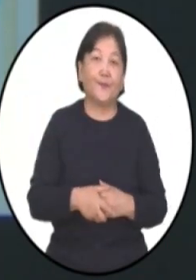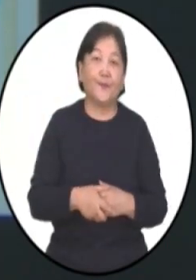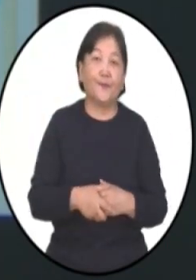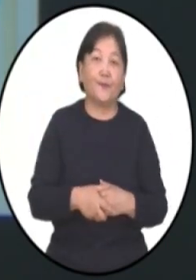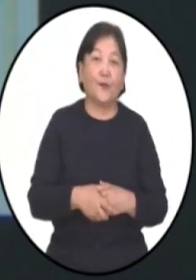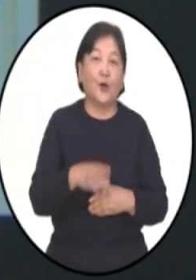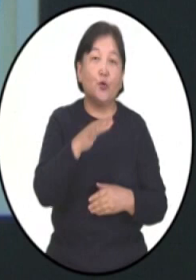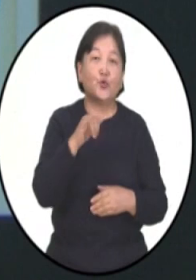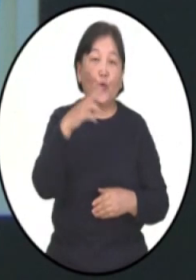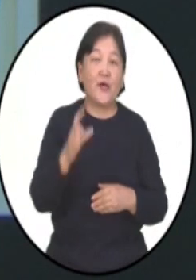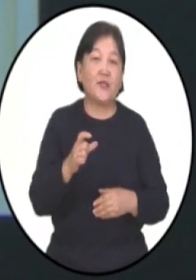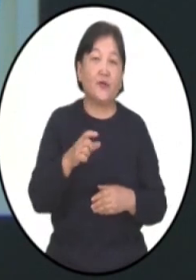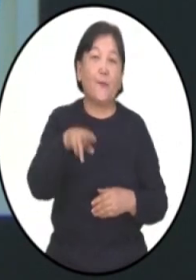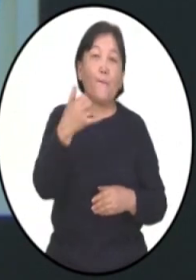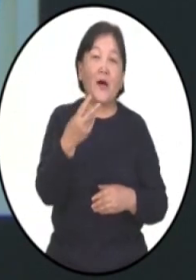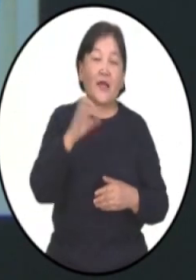Суэц болон Панамын сувг